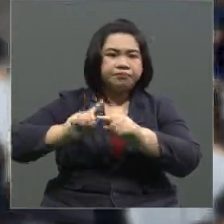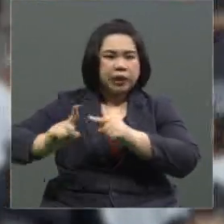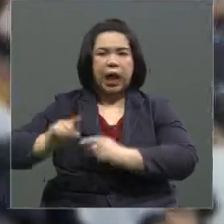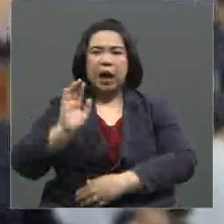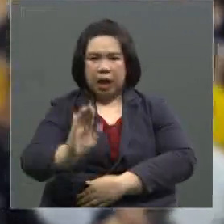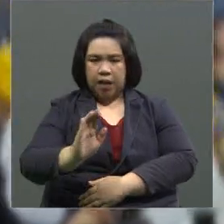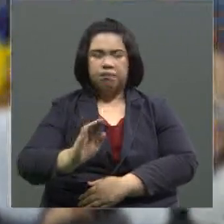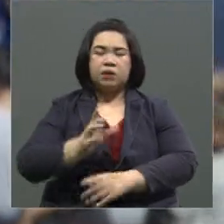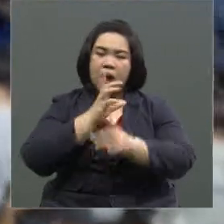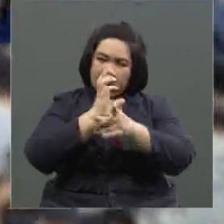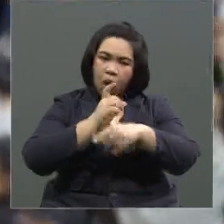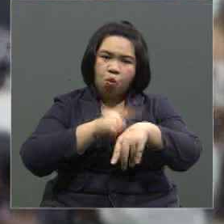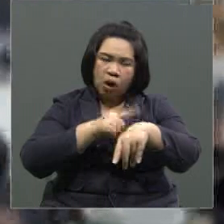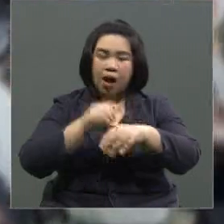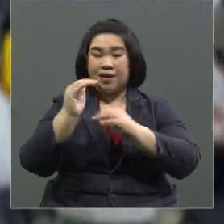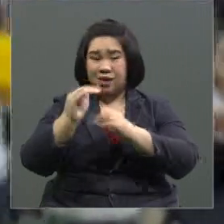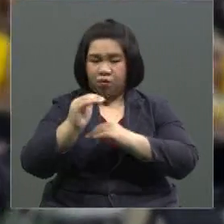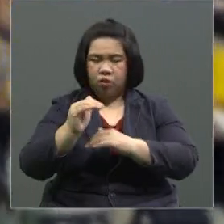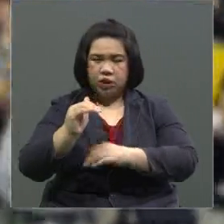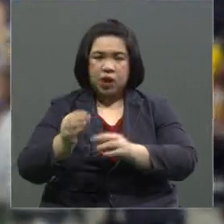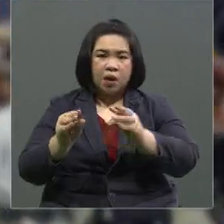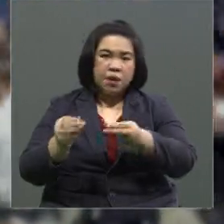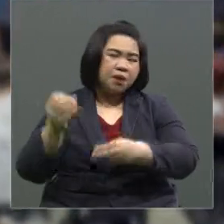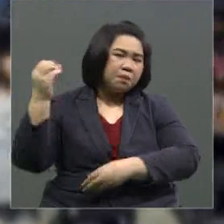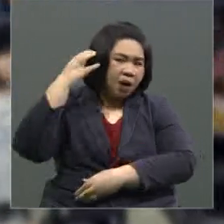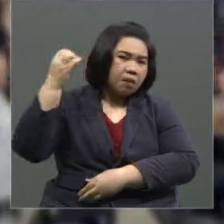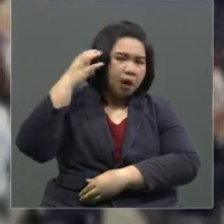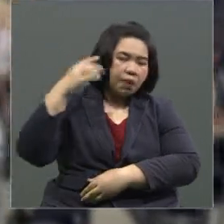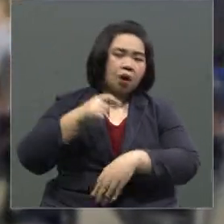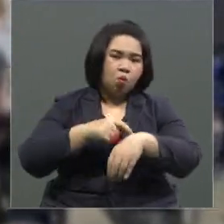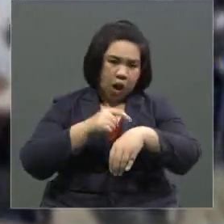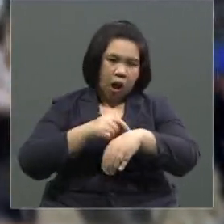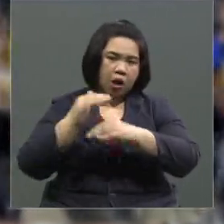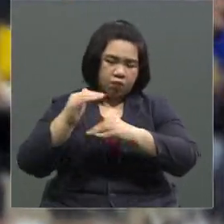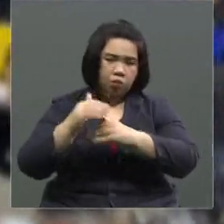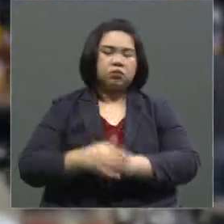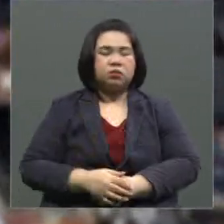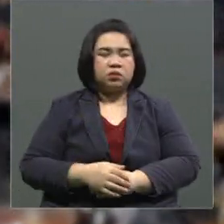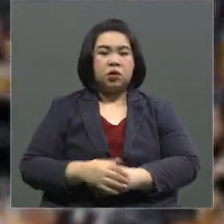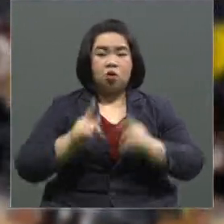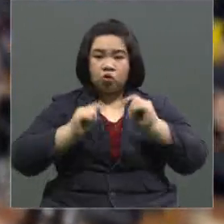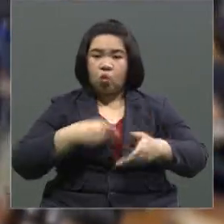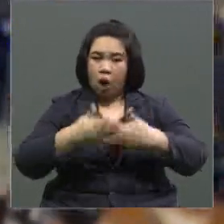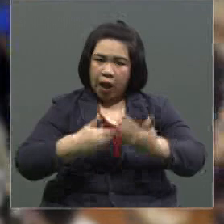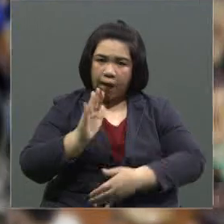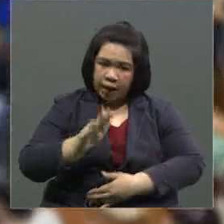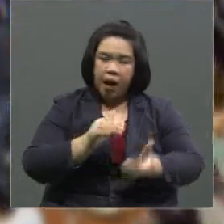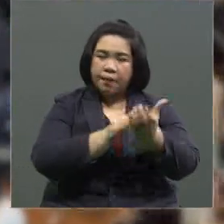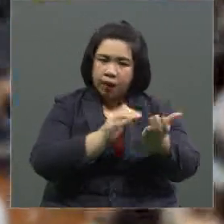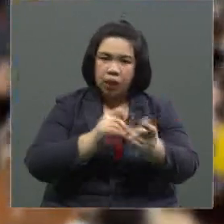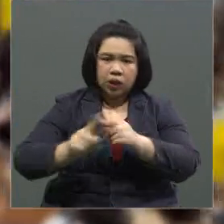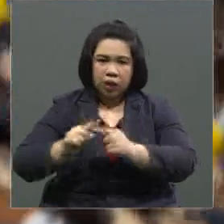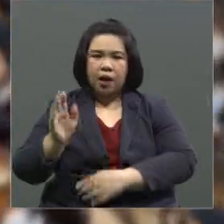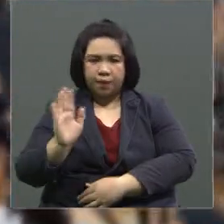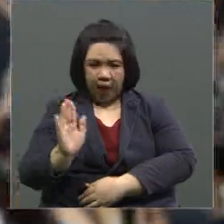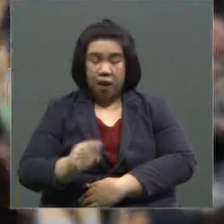าไม่เปิดเพลงเสียงดังเกินกฎหมายกำหนดห้ามไม่ให้มีการค้ามนุษย์ห้ามเล่นการพนันสถานบริการก็จะต้องปลอดภัยต่อเ